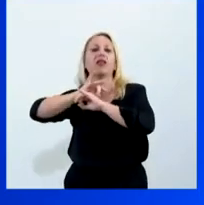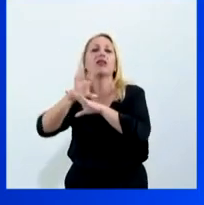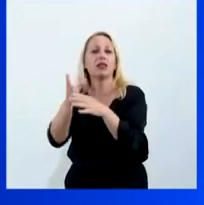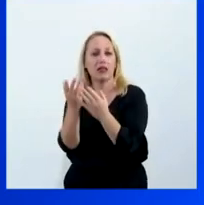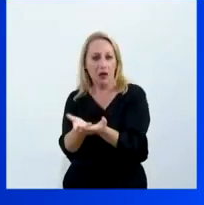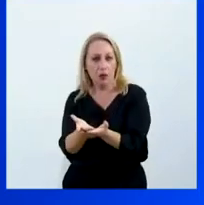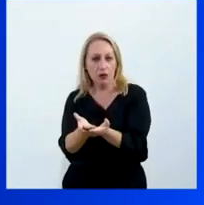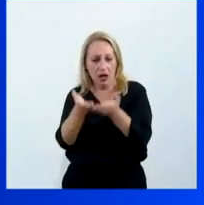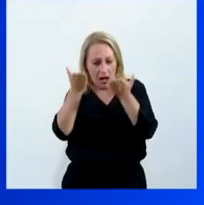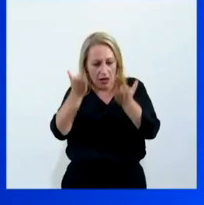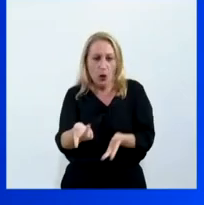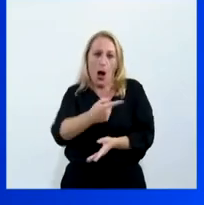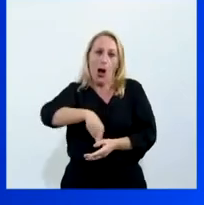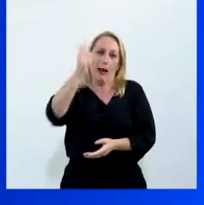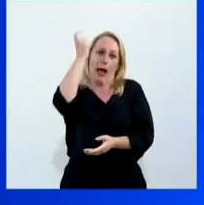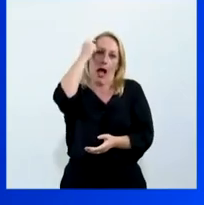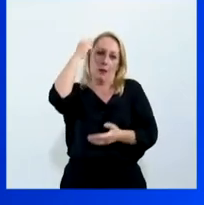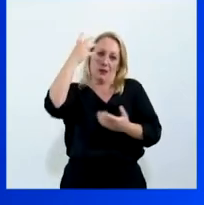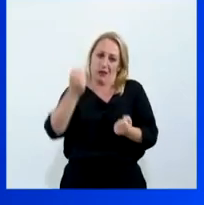στη φυλακή.